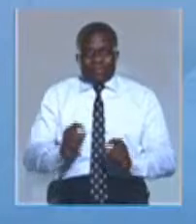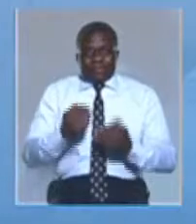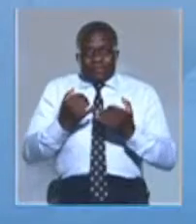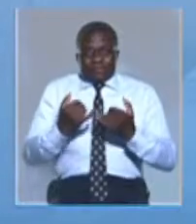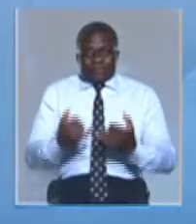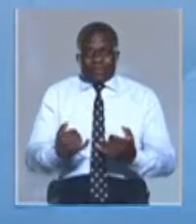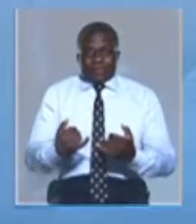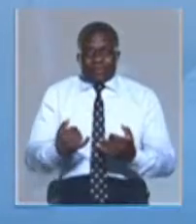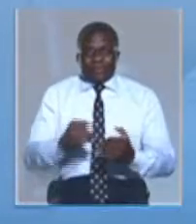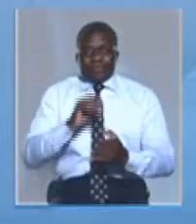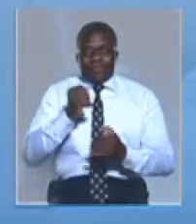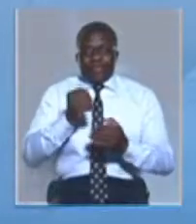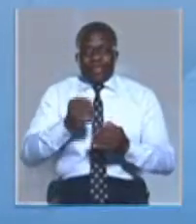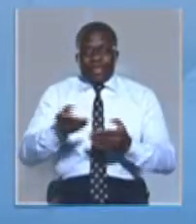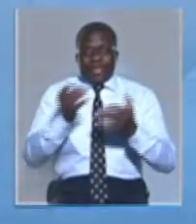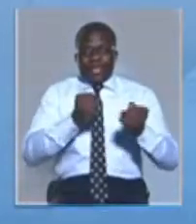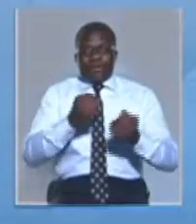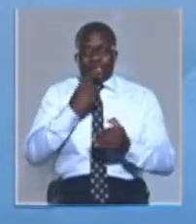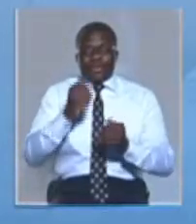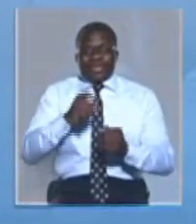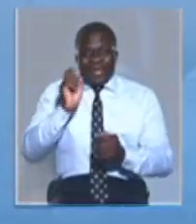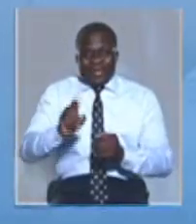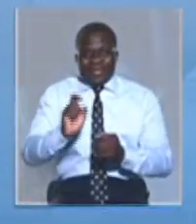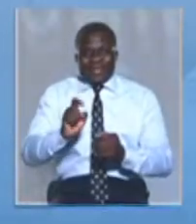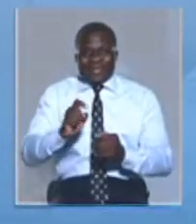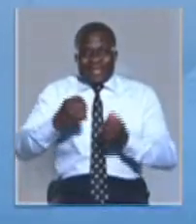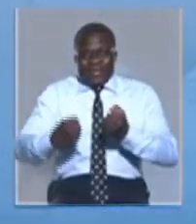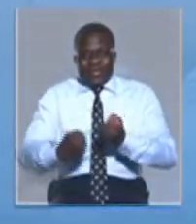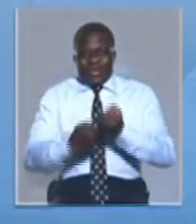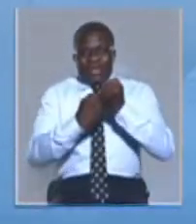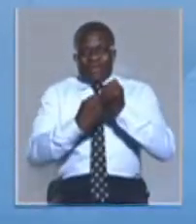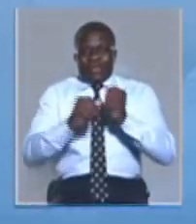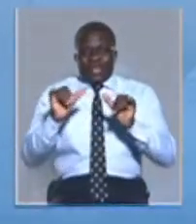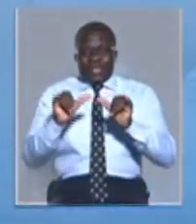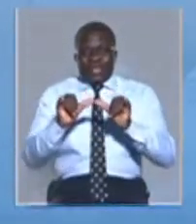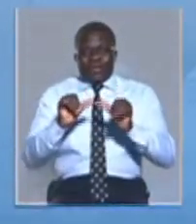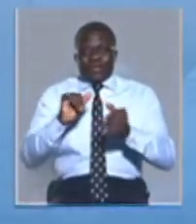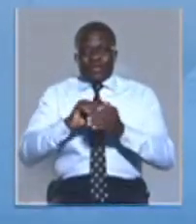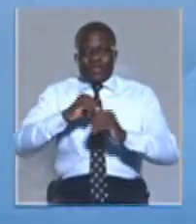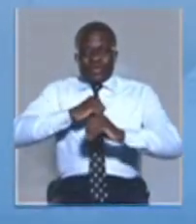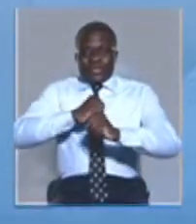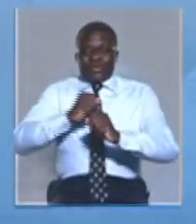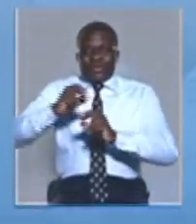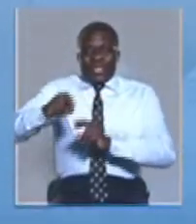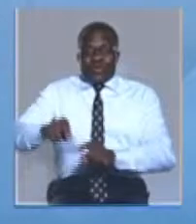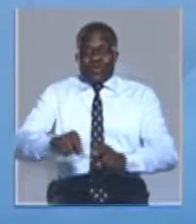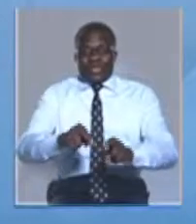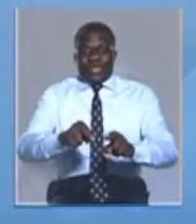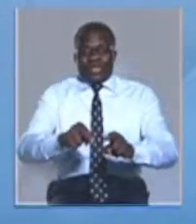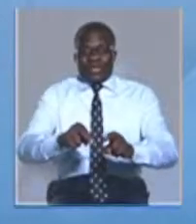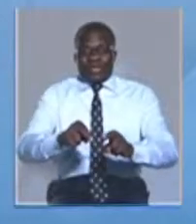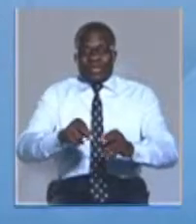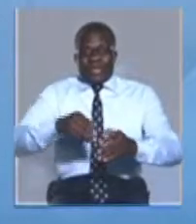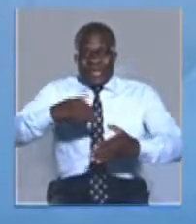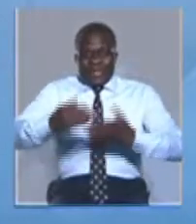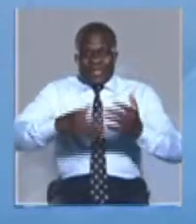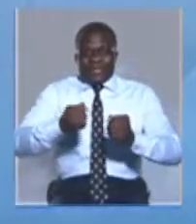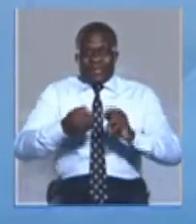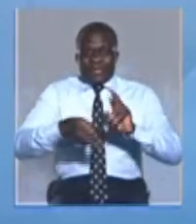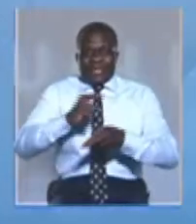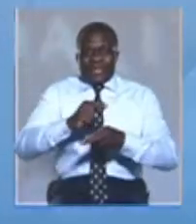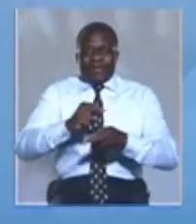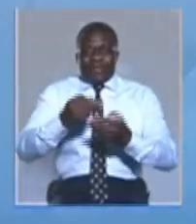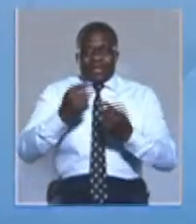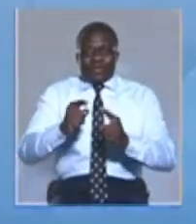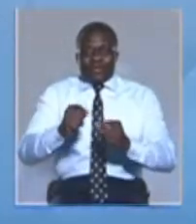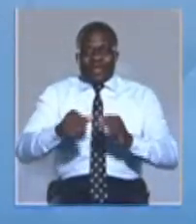déjà, il importe de souligner la nécessité de renforcer les mesures de sécurité routière et d'accélérer les réformes en